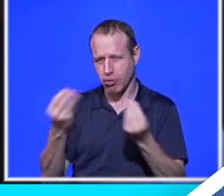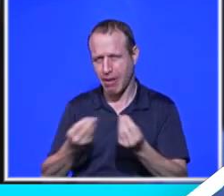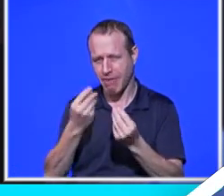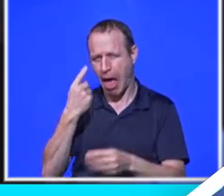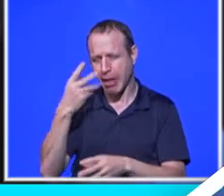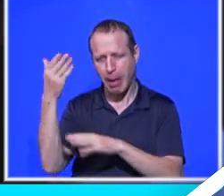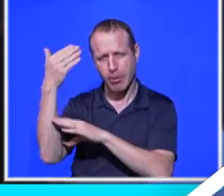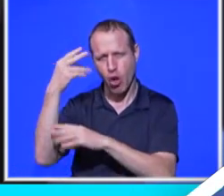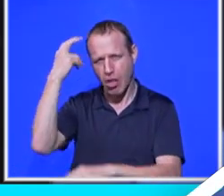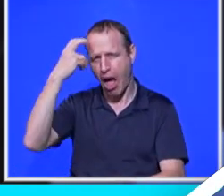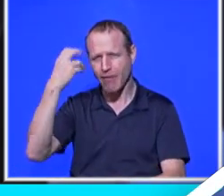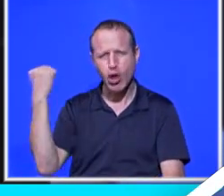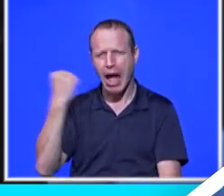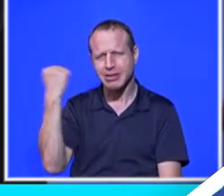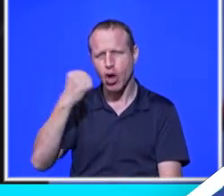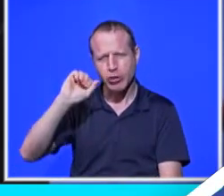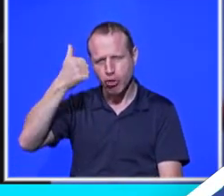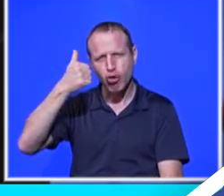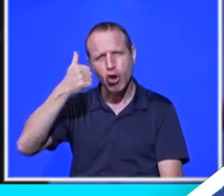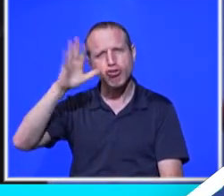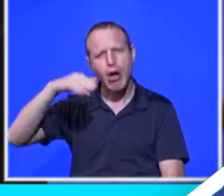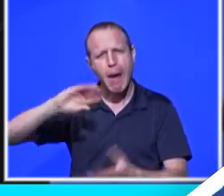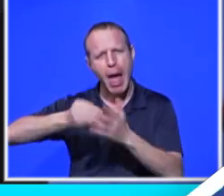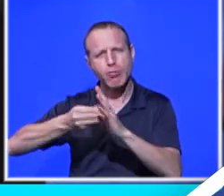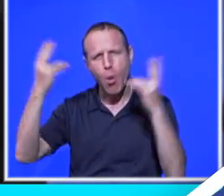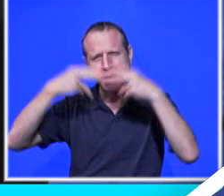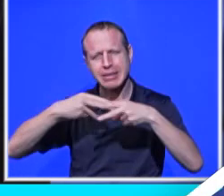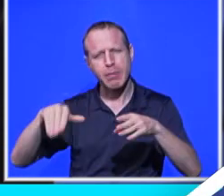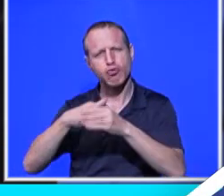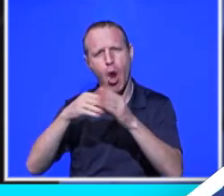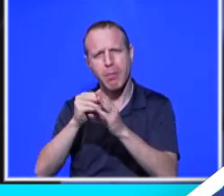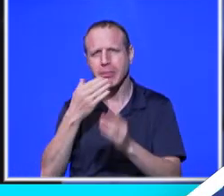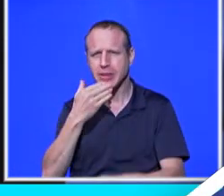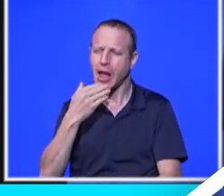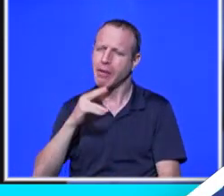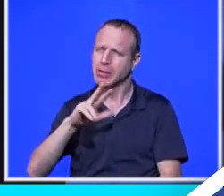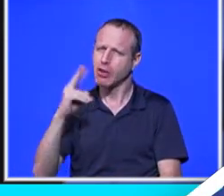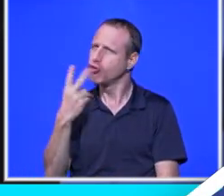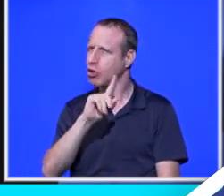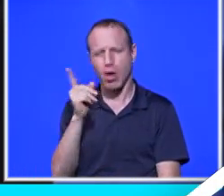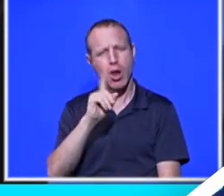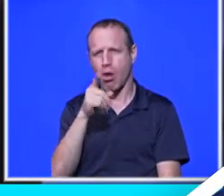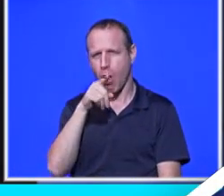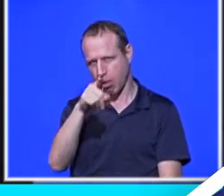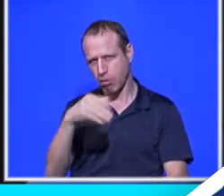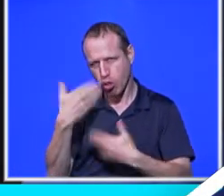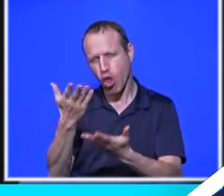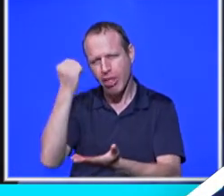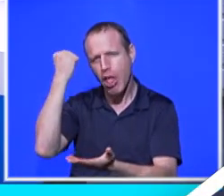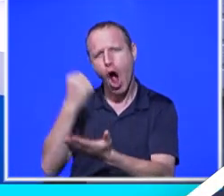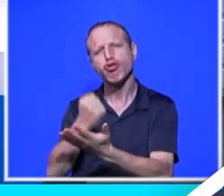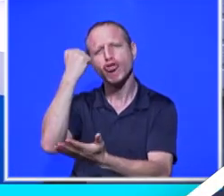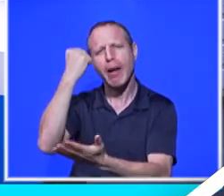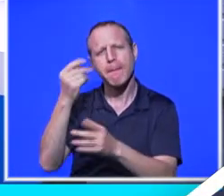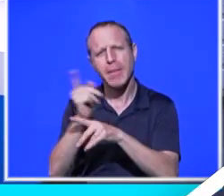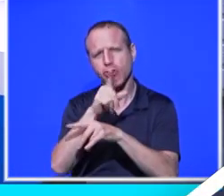המדינות הערביות החזקות הראשונות שגם חתמו על הסכם שלום עם ישראל, אבל מצד שני, לא, אתה עושה עכשיו, נותן הכשר ברגע